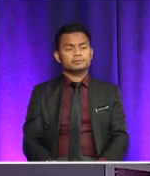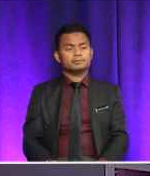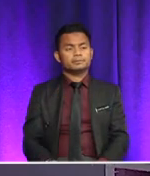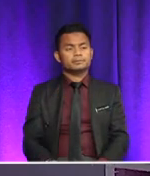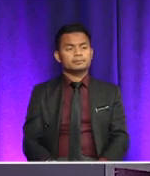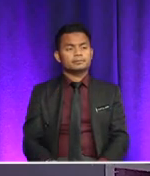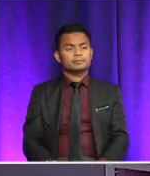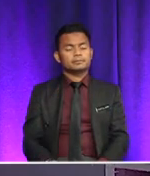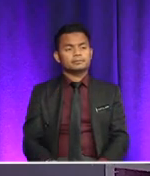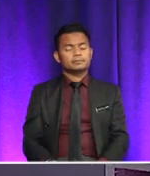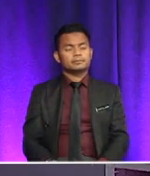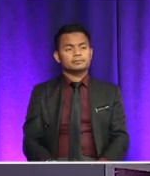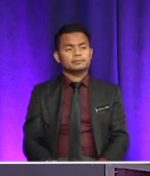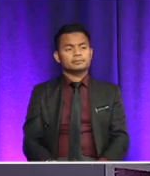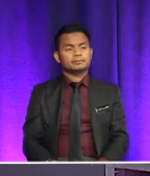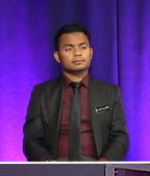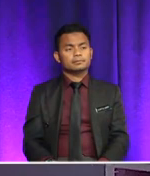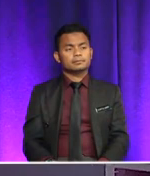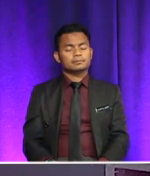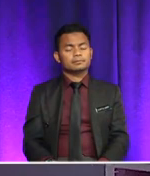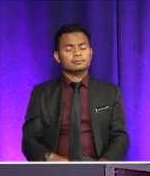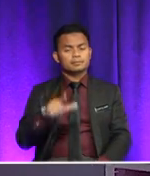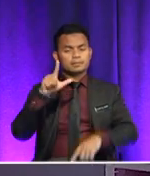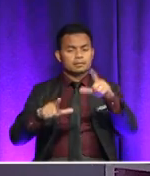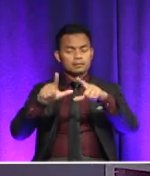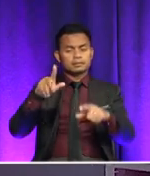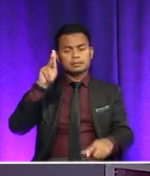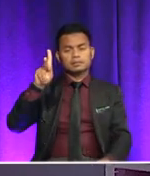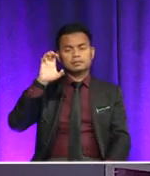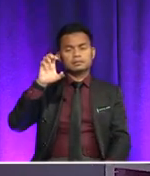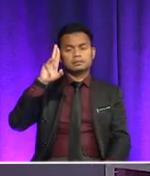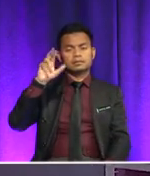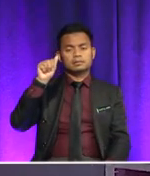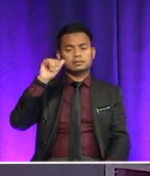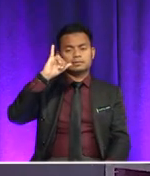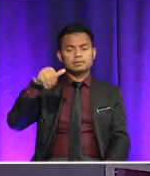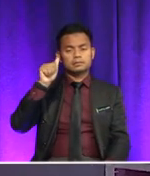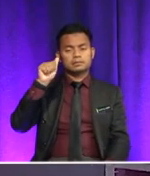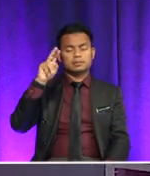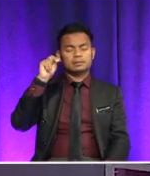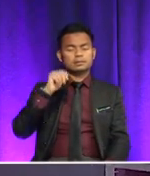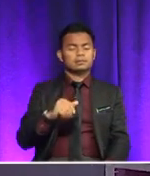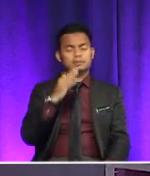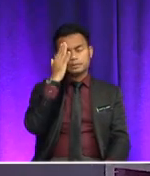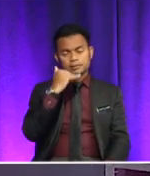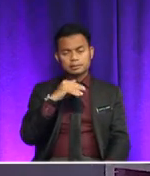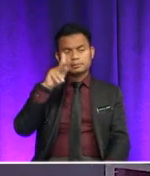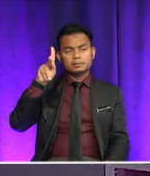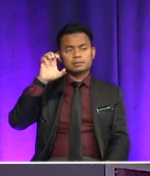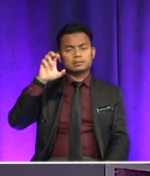yaitu langkah kerajaan langkah ke kerajaan Kenapa kerajaan